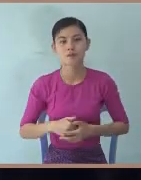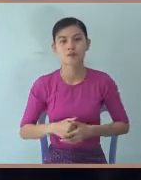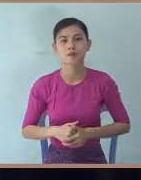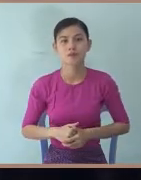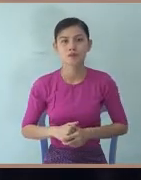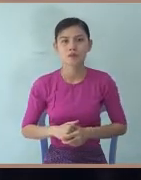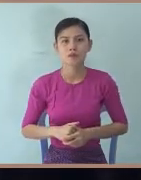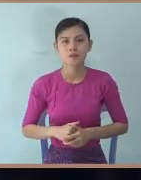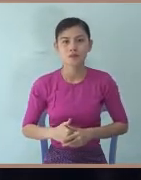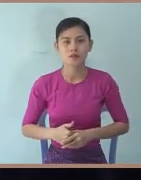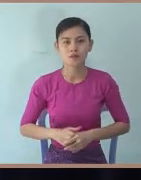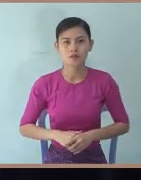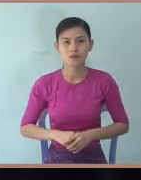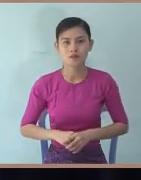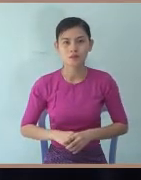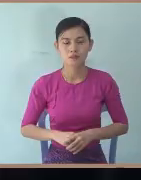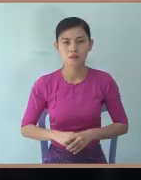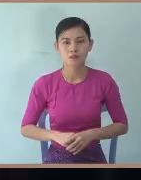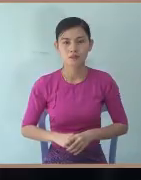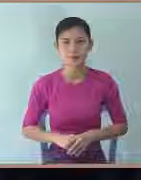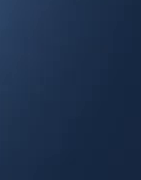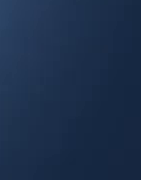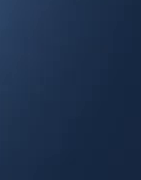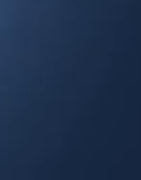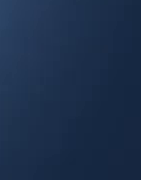ajaran Malaysia itu ya, pih bebo siaran itu ya, jadi sudah macam ni.